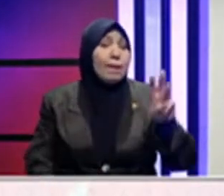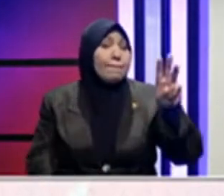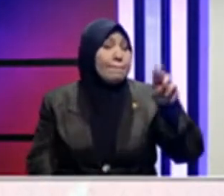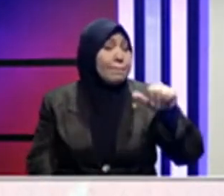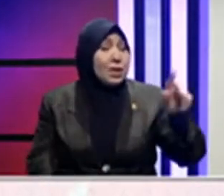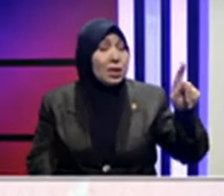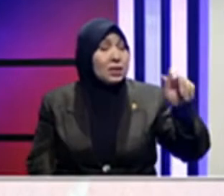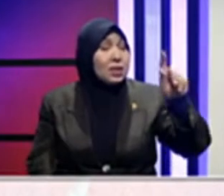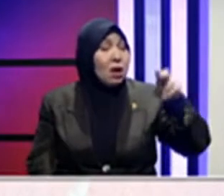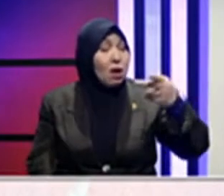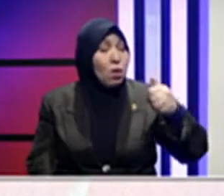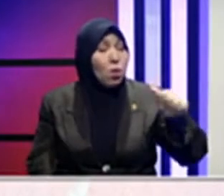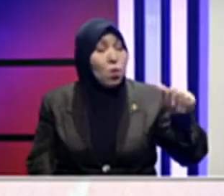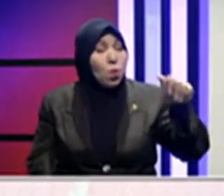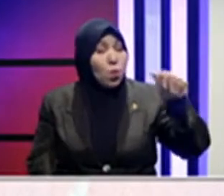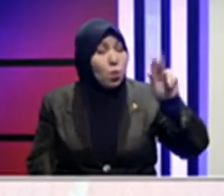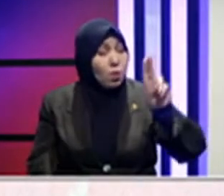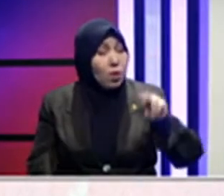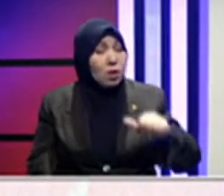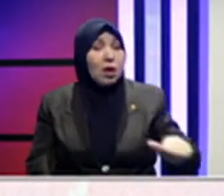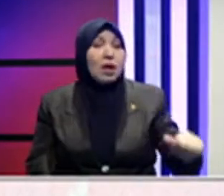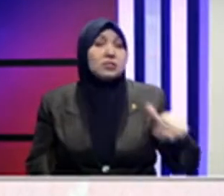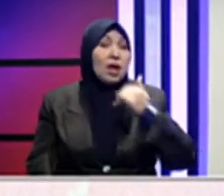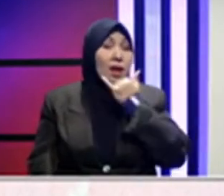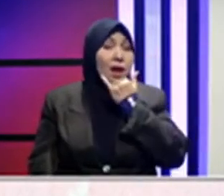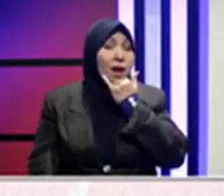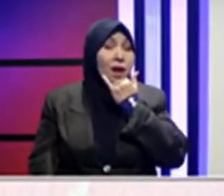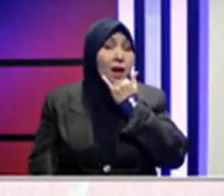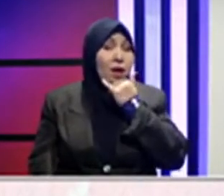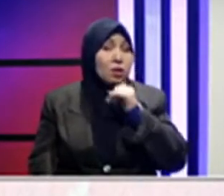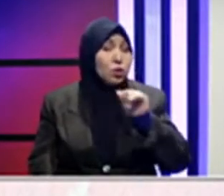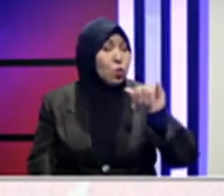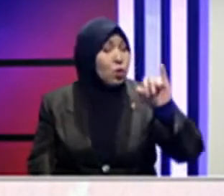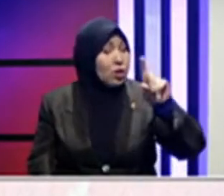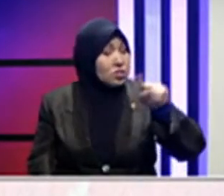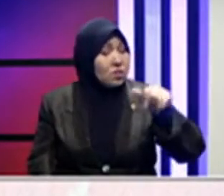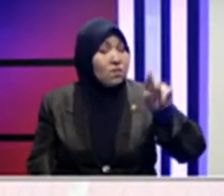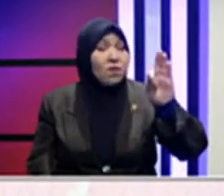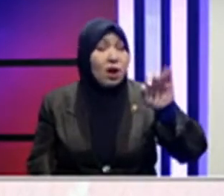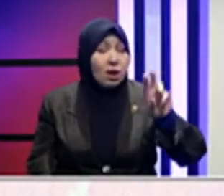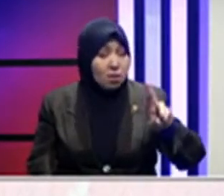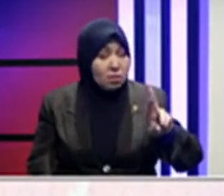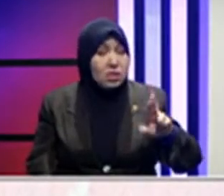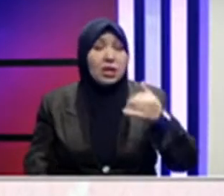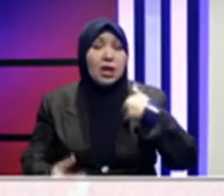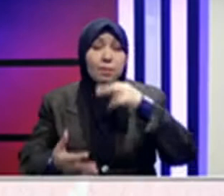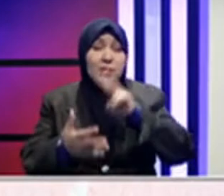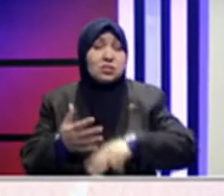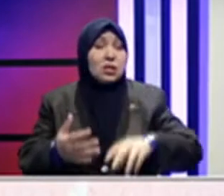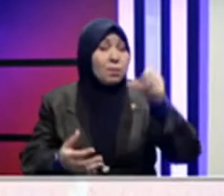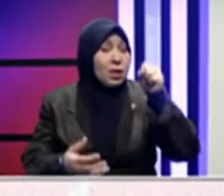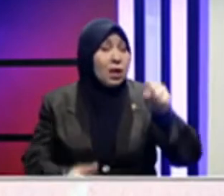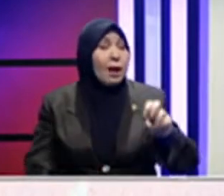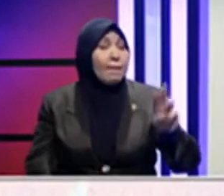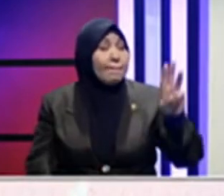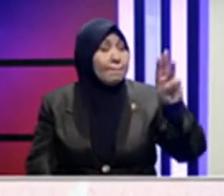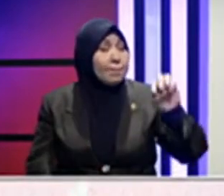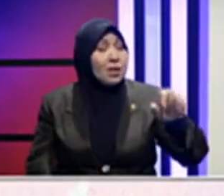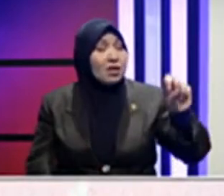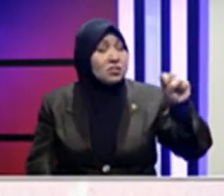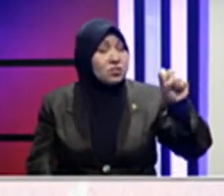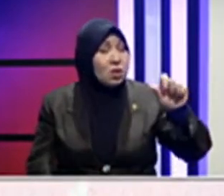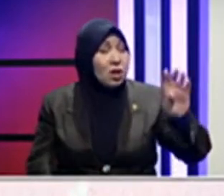Michelle kowok salah itu Irfa dijelaskan ada juga yang baca dipegang my